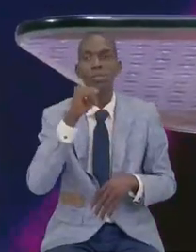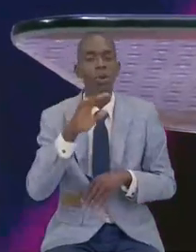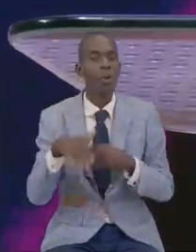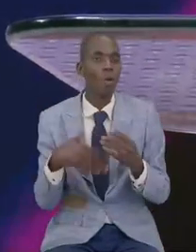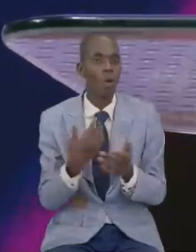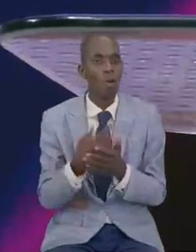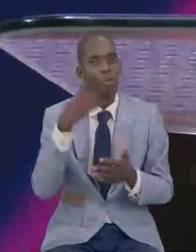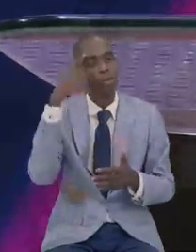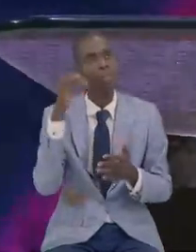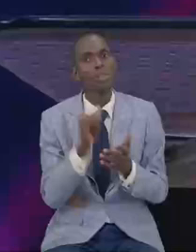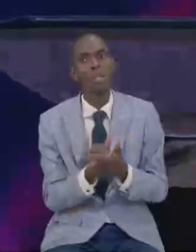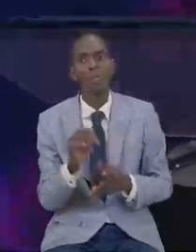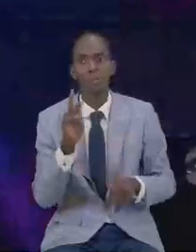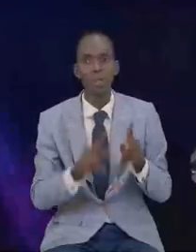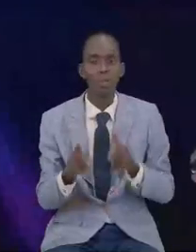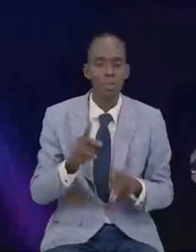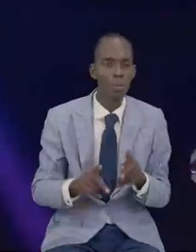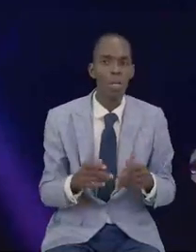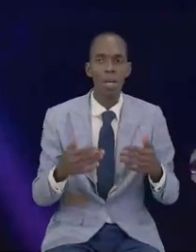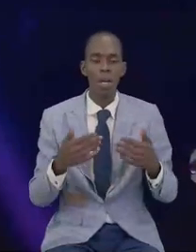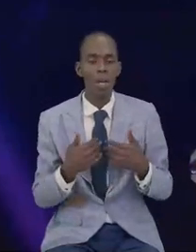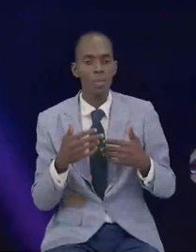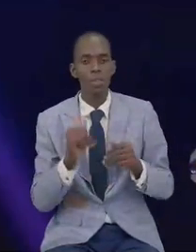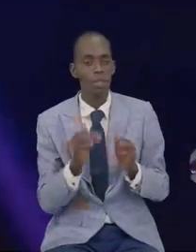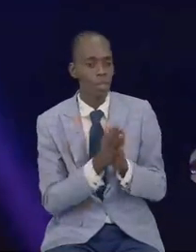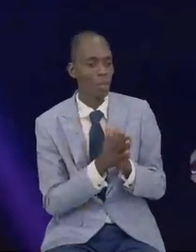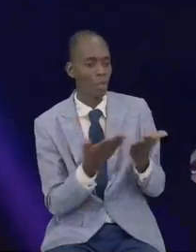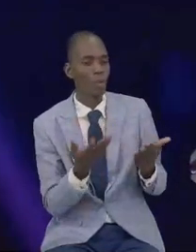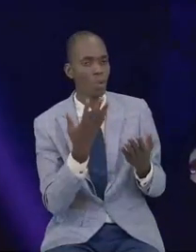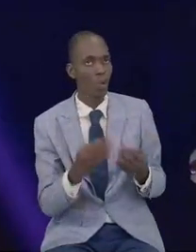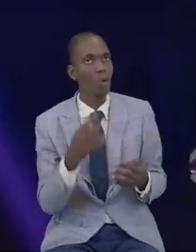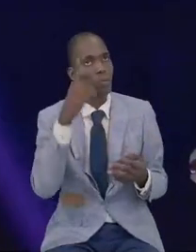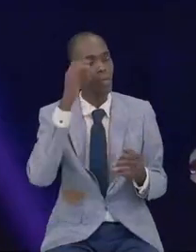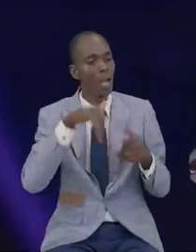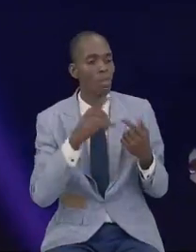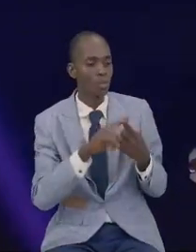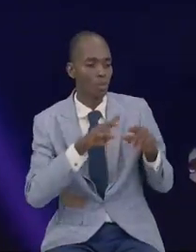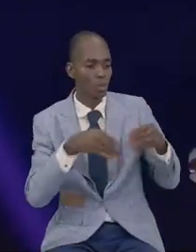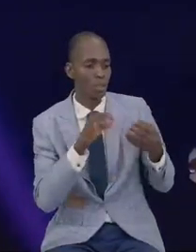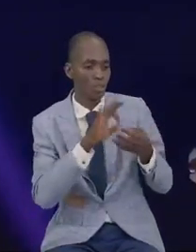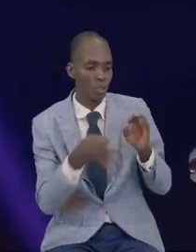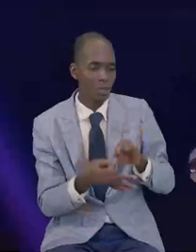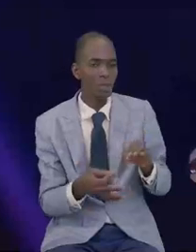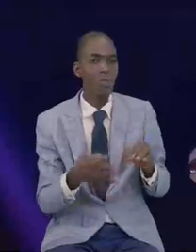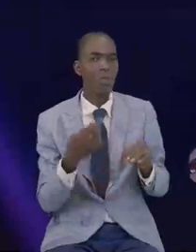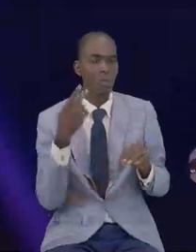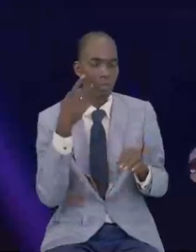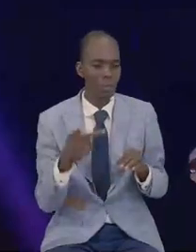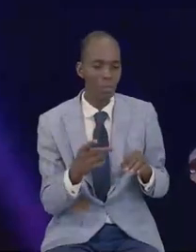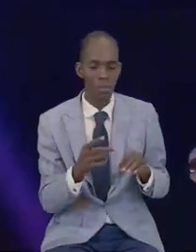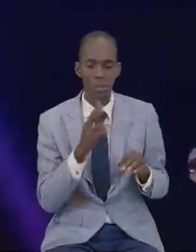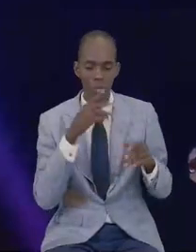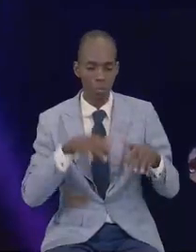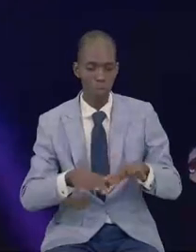eschatologique. C'est pas que les rêves, c'est que quelqu'un a un livre, comment interpréter ceci? Si tu as vu un fleuve